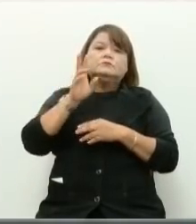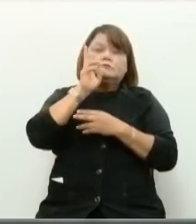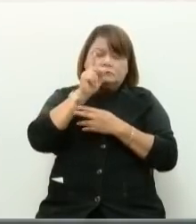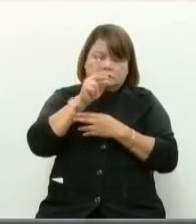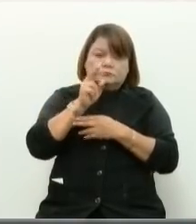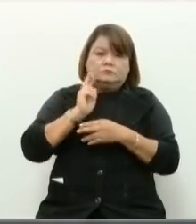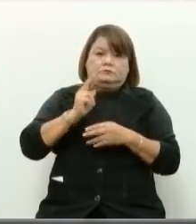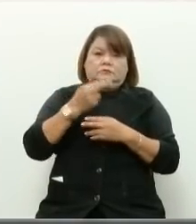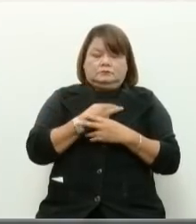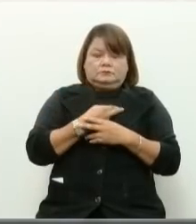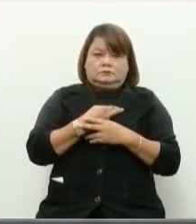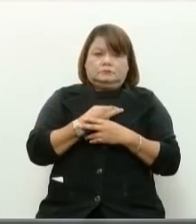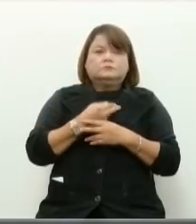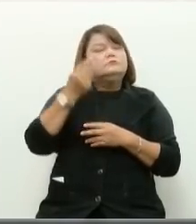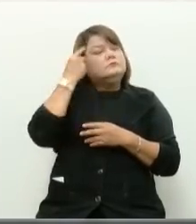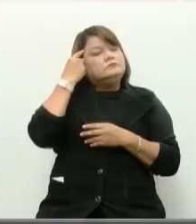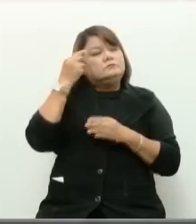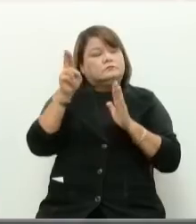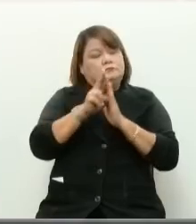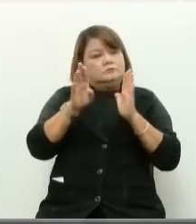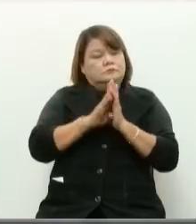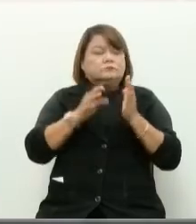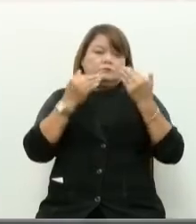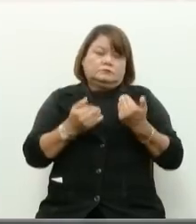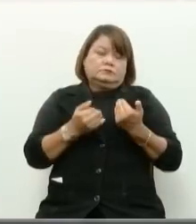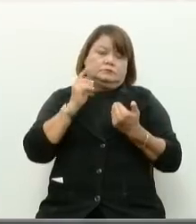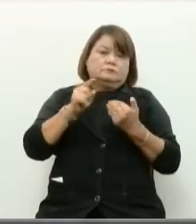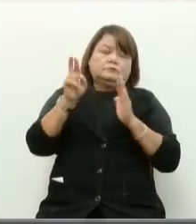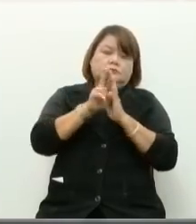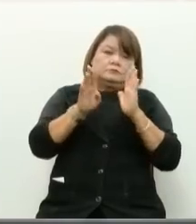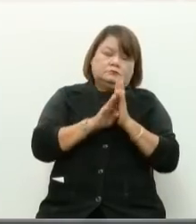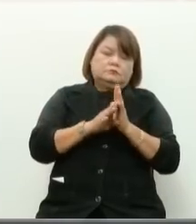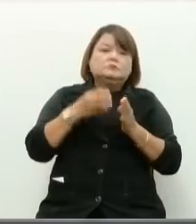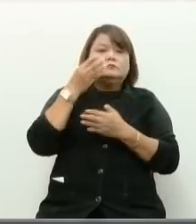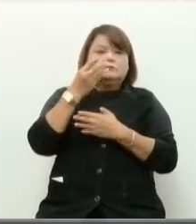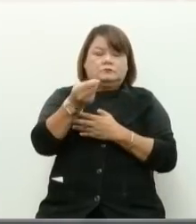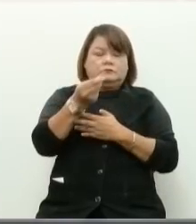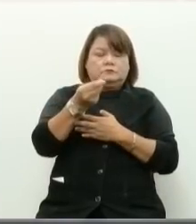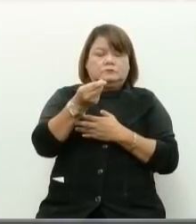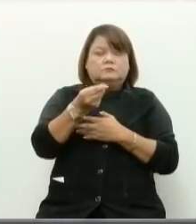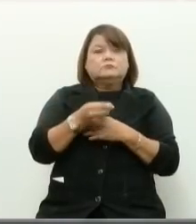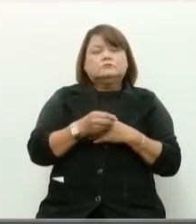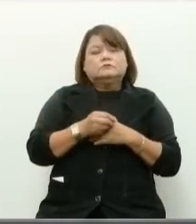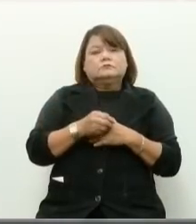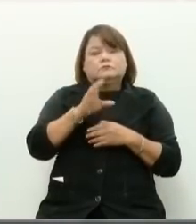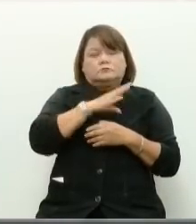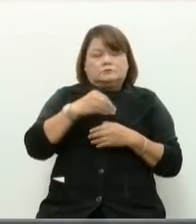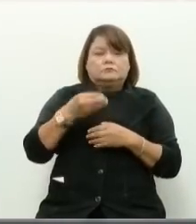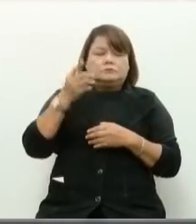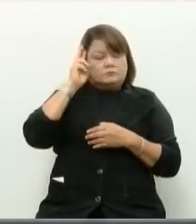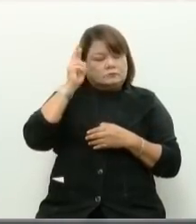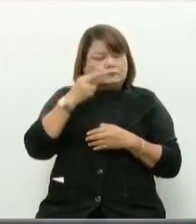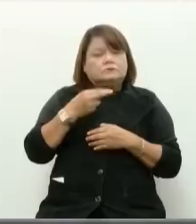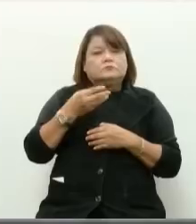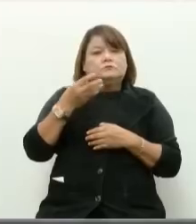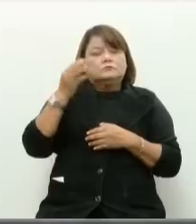ราก็คิดว่าระบบเนี้ยจะเป็นระบบที่ได้รวดเร็วสะดวกขึ้นนะครับแล้วเราก็ทราบว่านะ